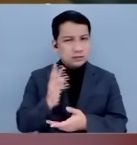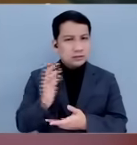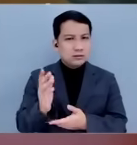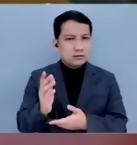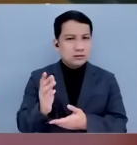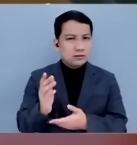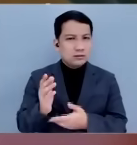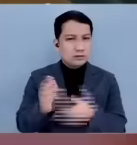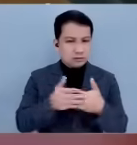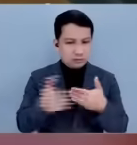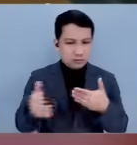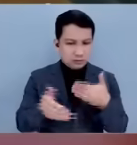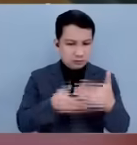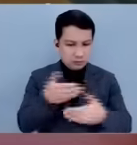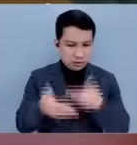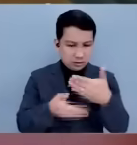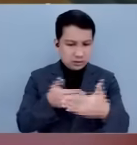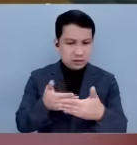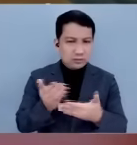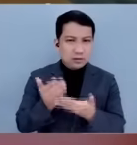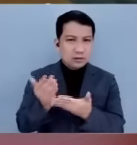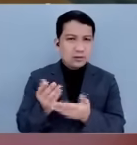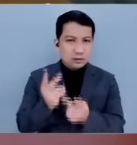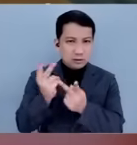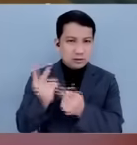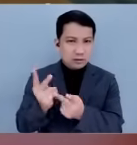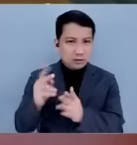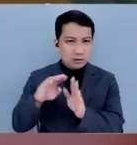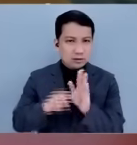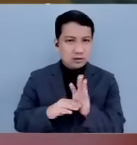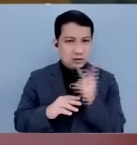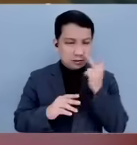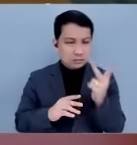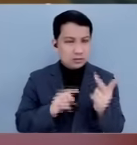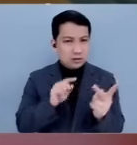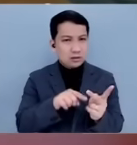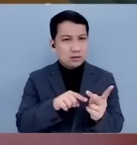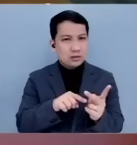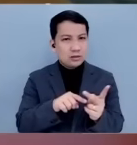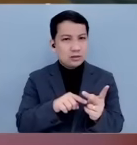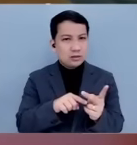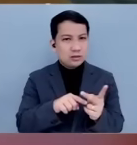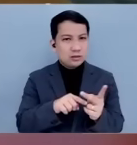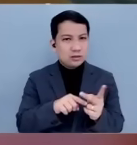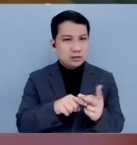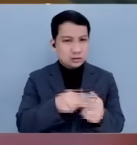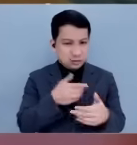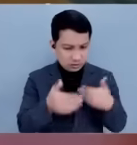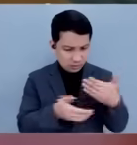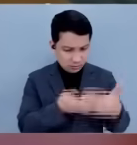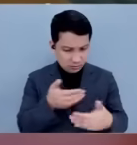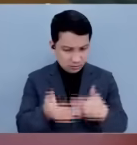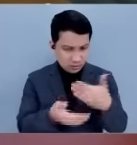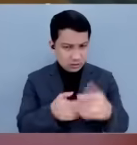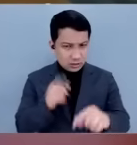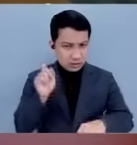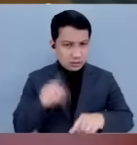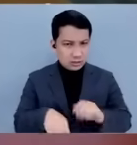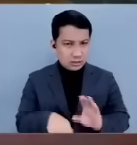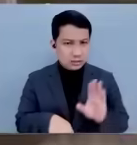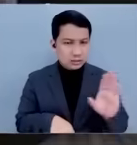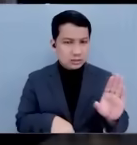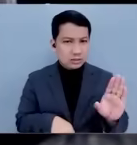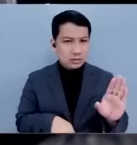sa proposal, makikita na natin the rigid process. At hindi pwedeng